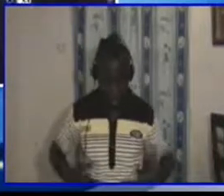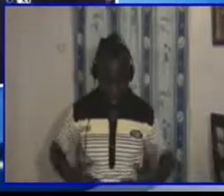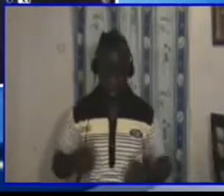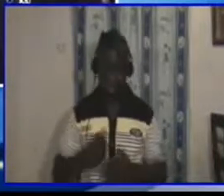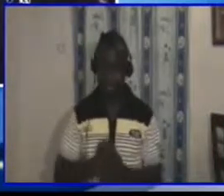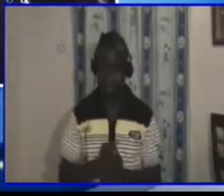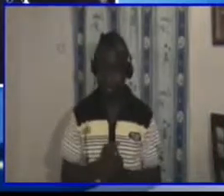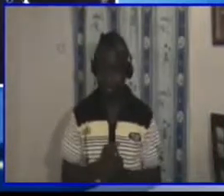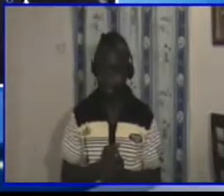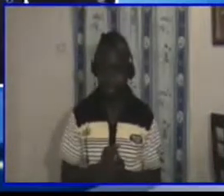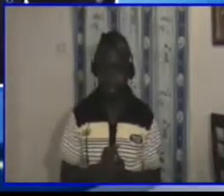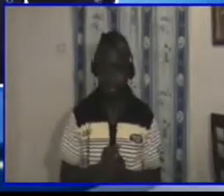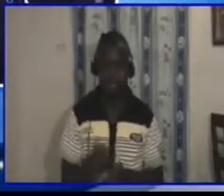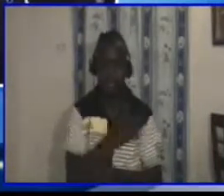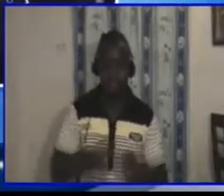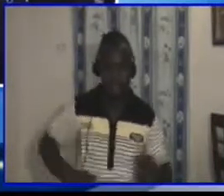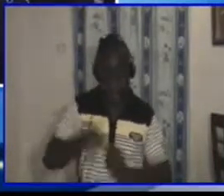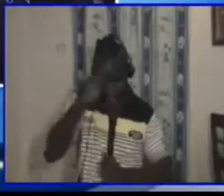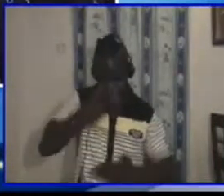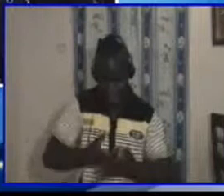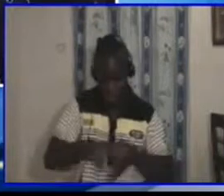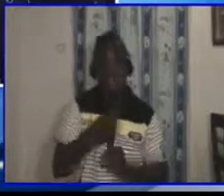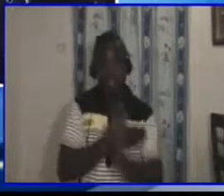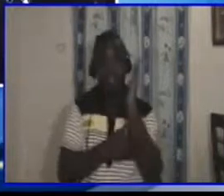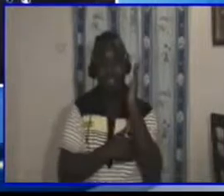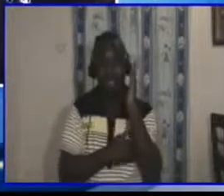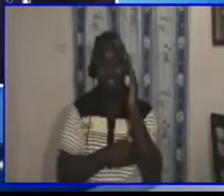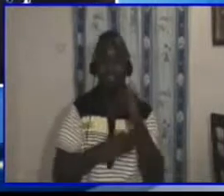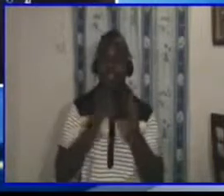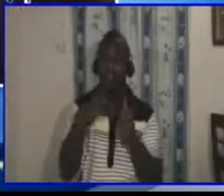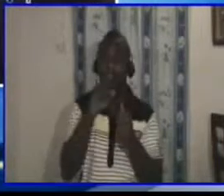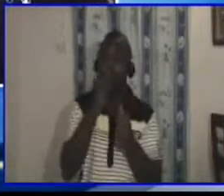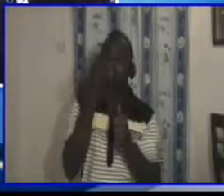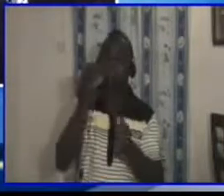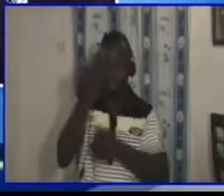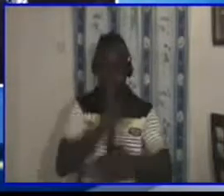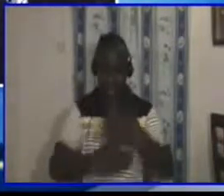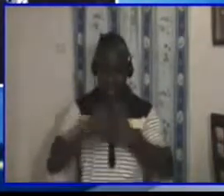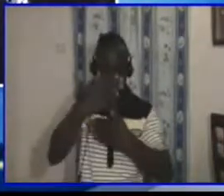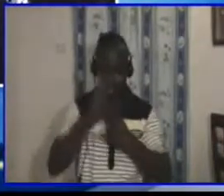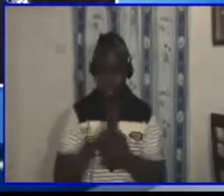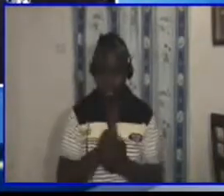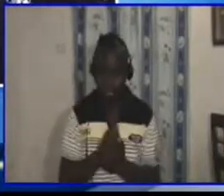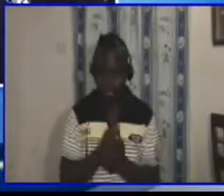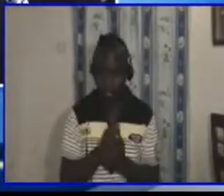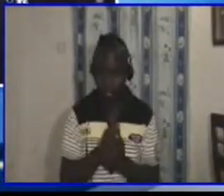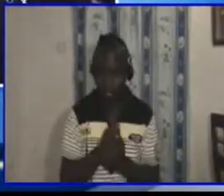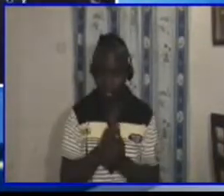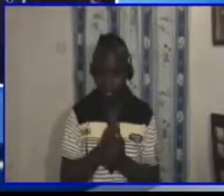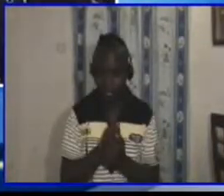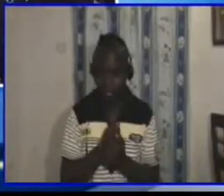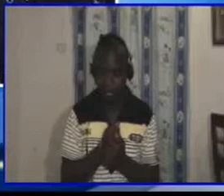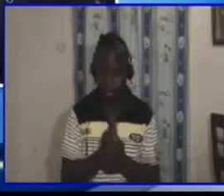e la parola fu fatta carne e il figlio di dio